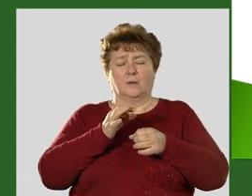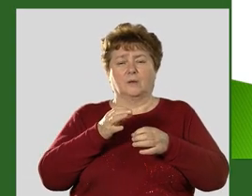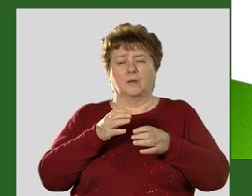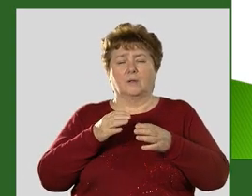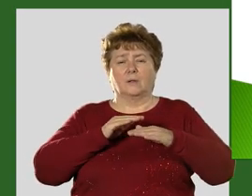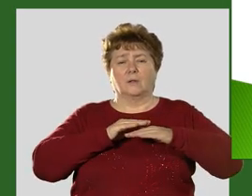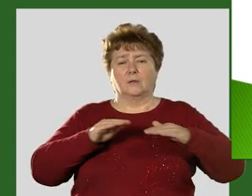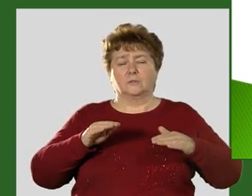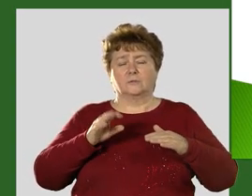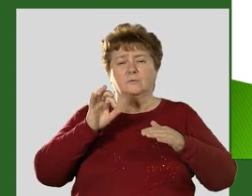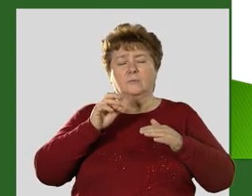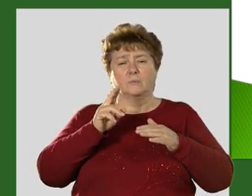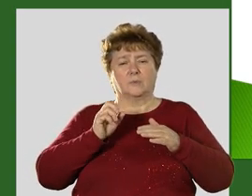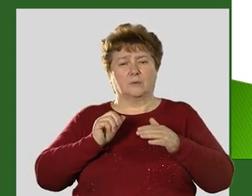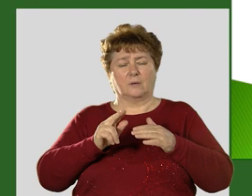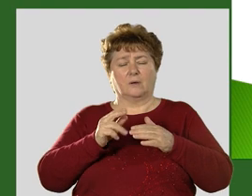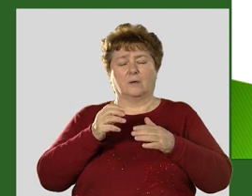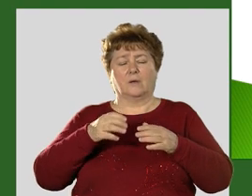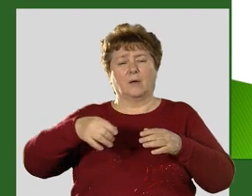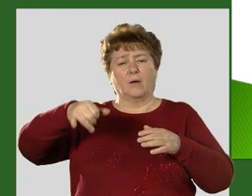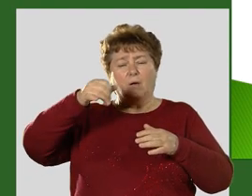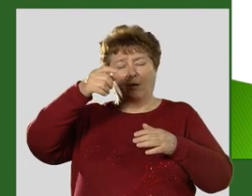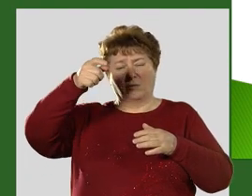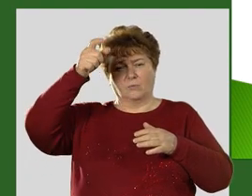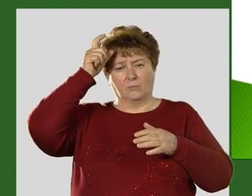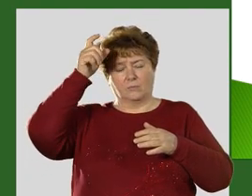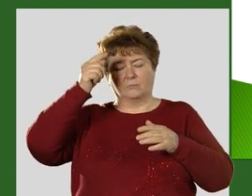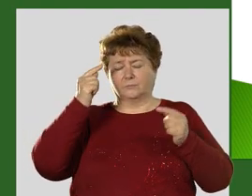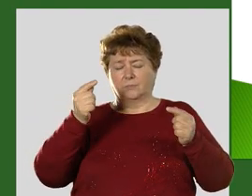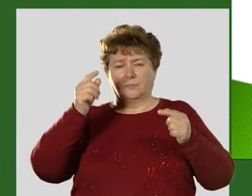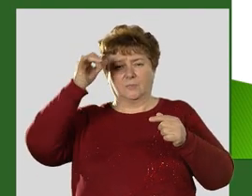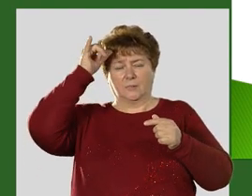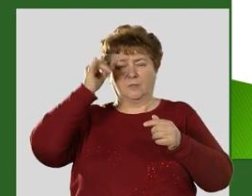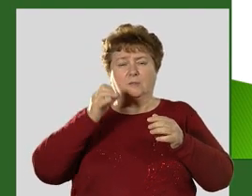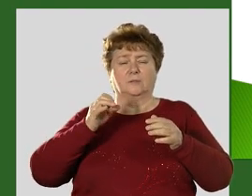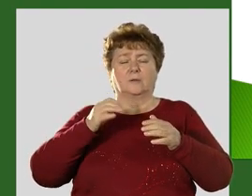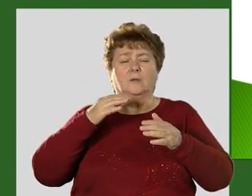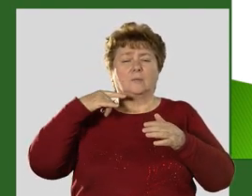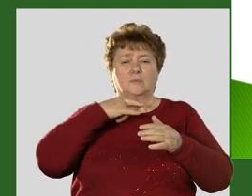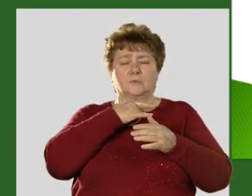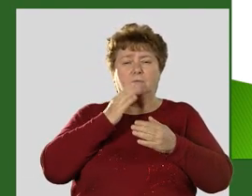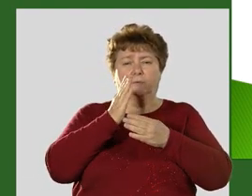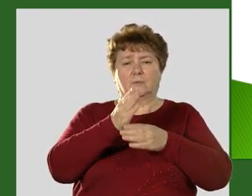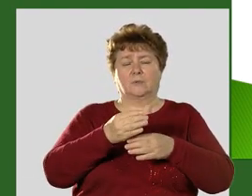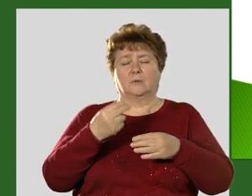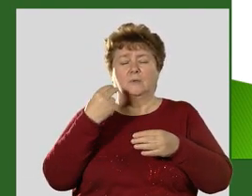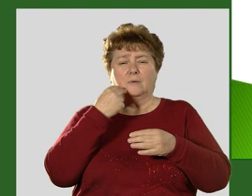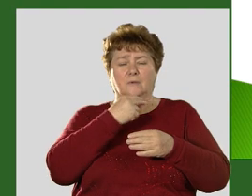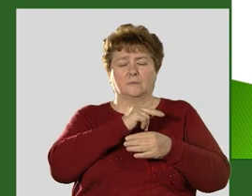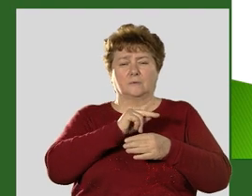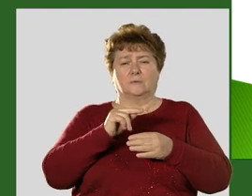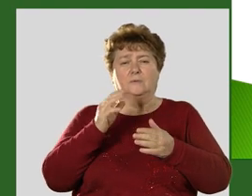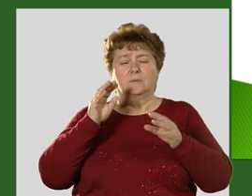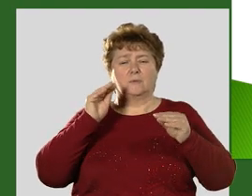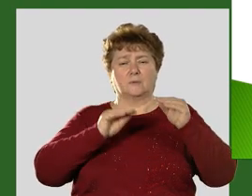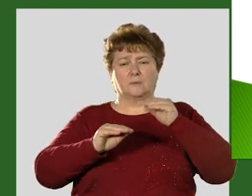Основу АПК составляет крупный рогатый скот молочно-мясного направления. Экономически эффективным